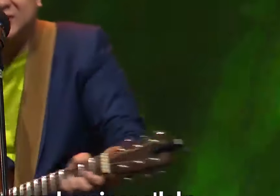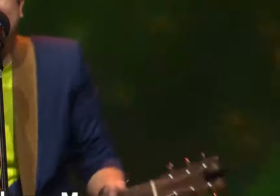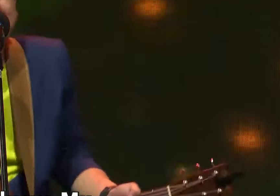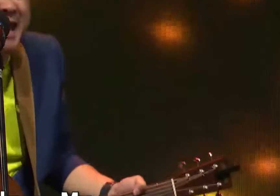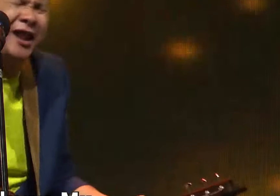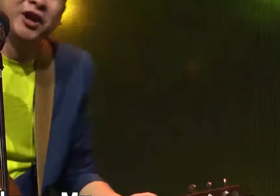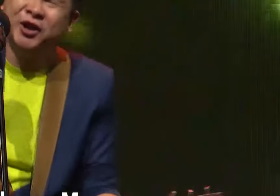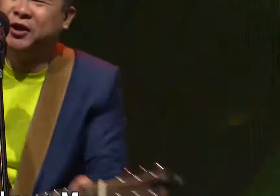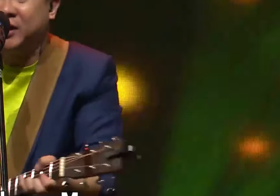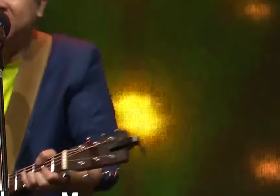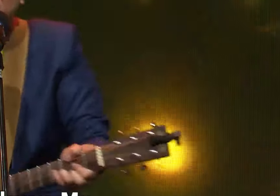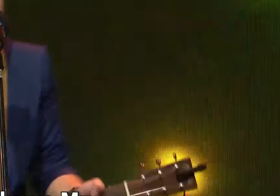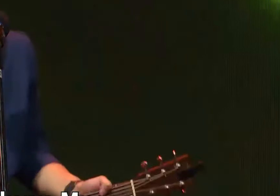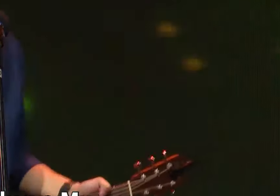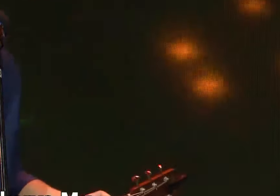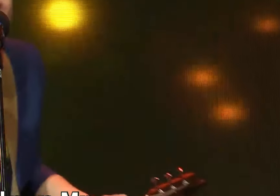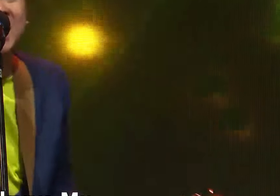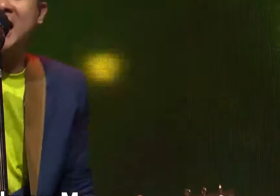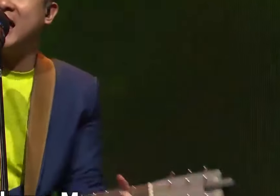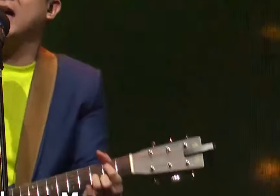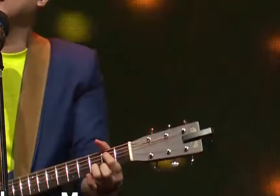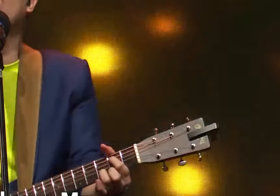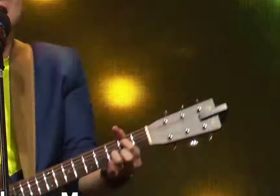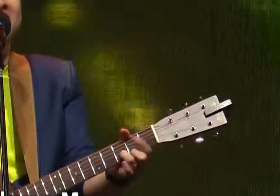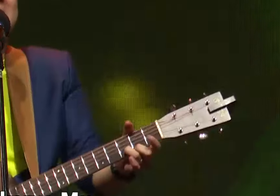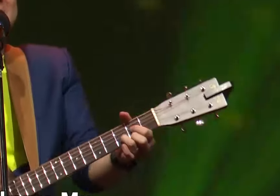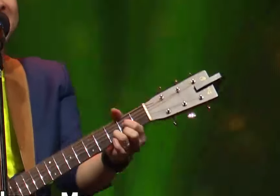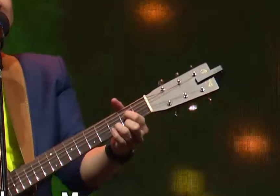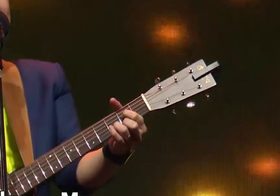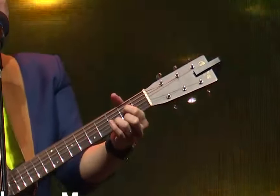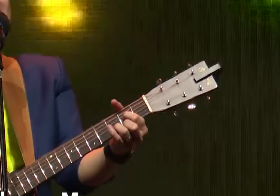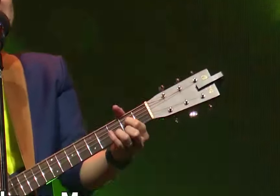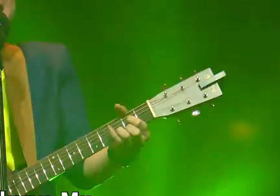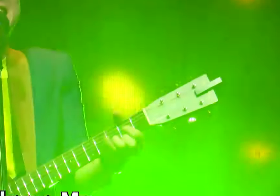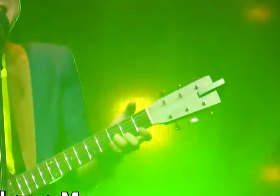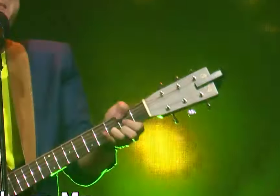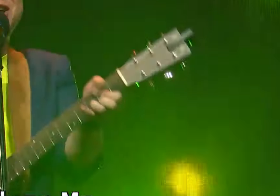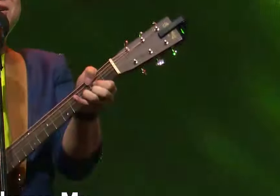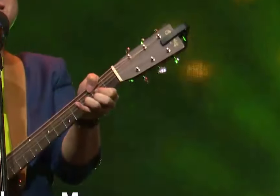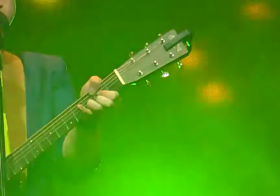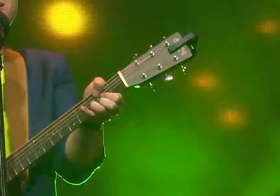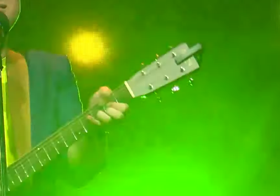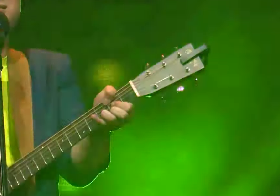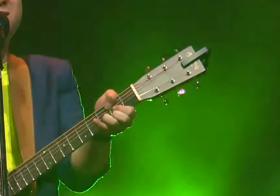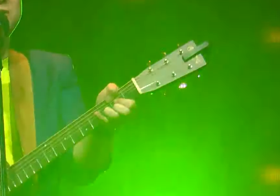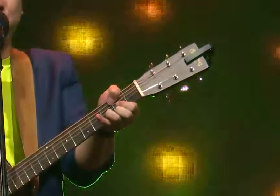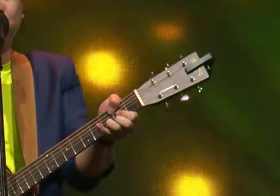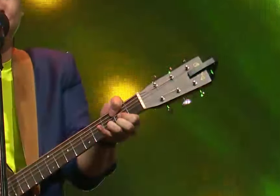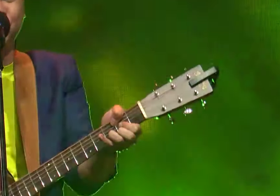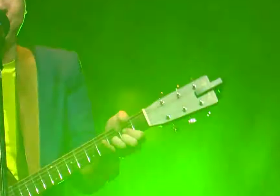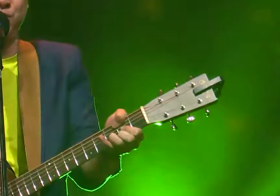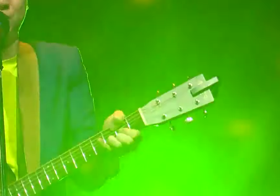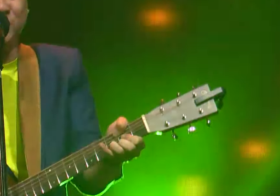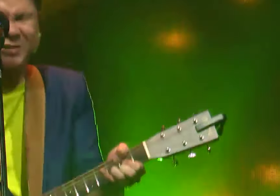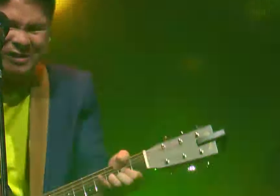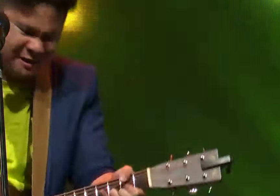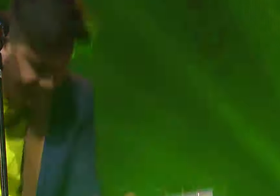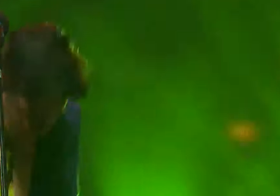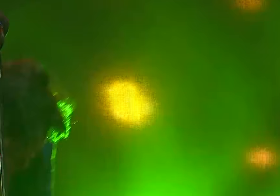bersinar selalu di tangan karyamu.